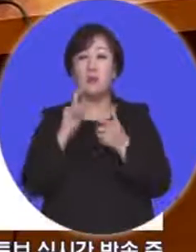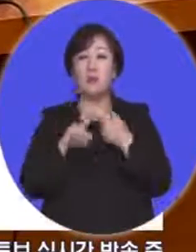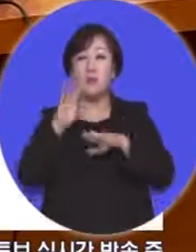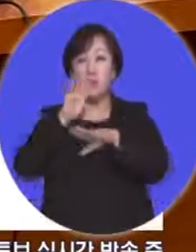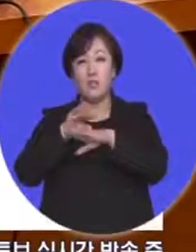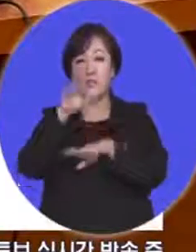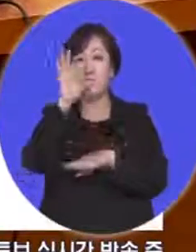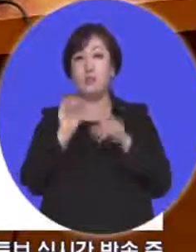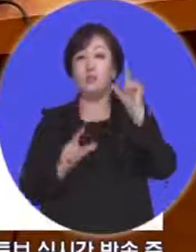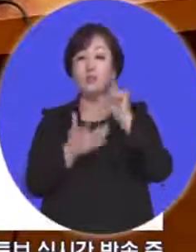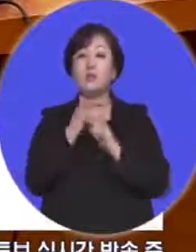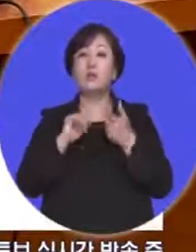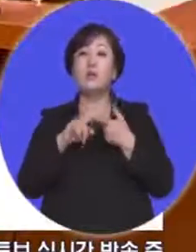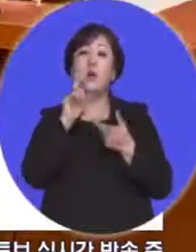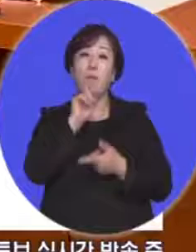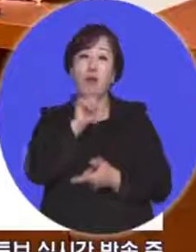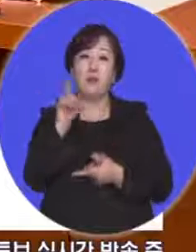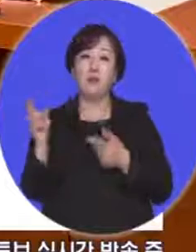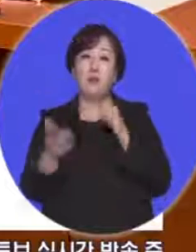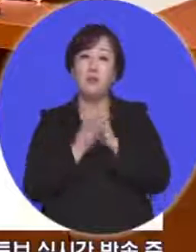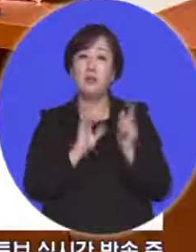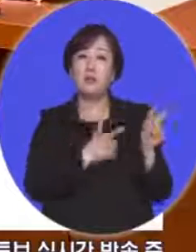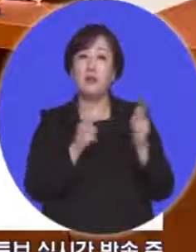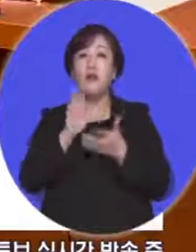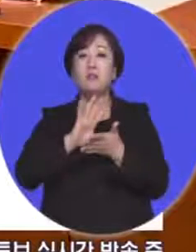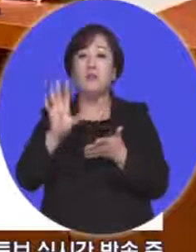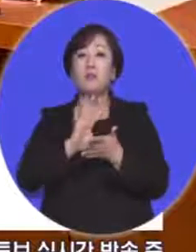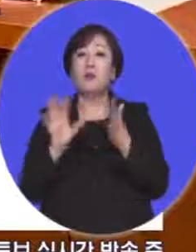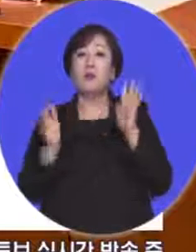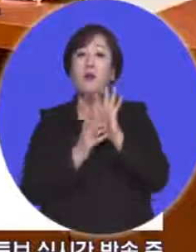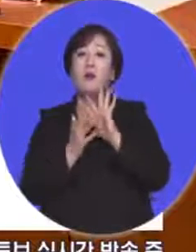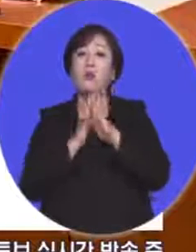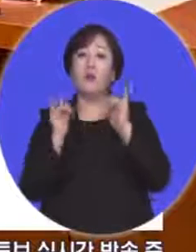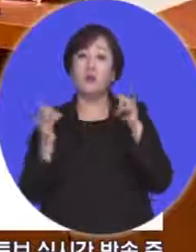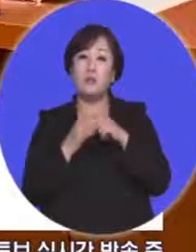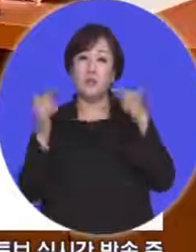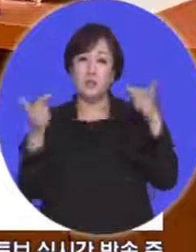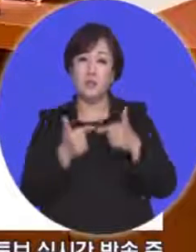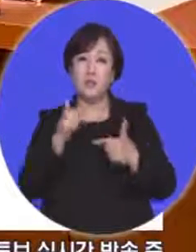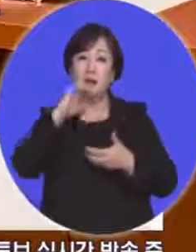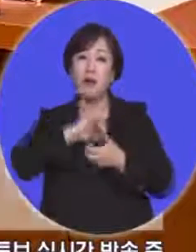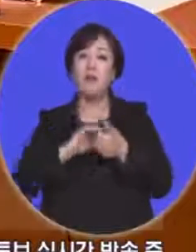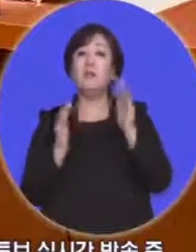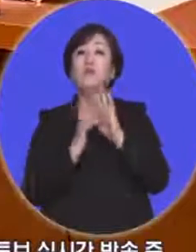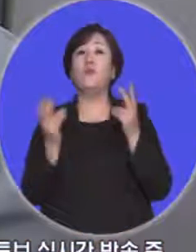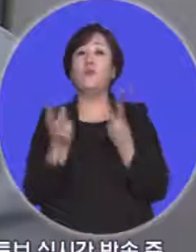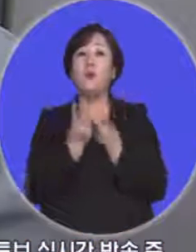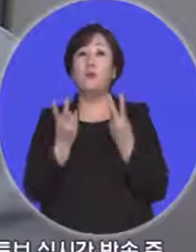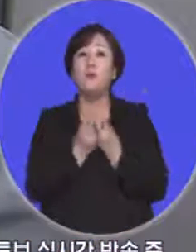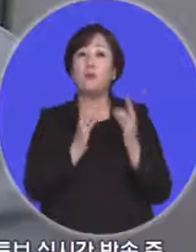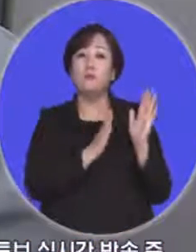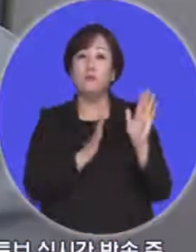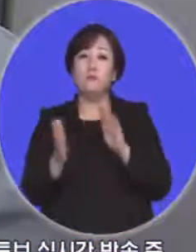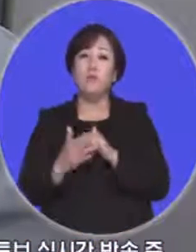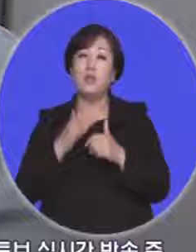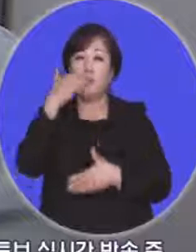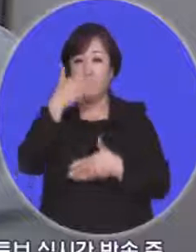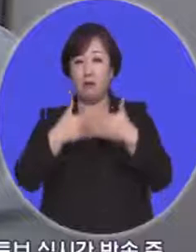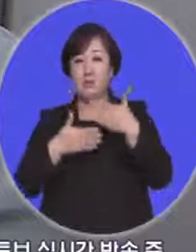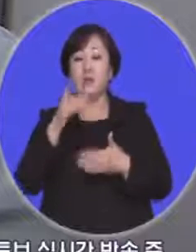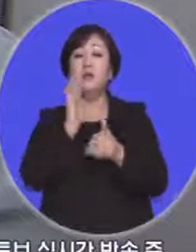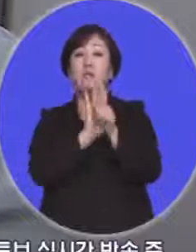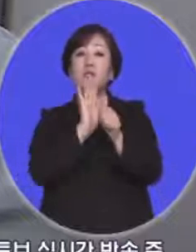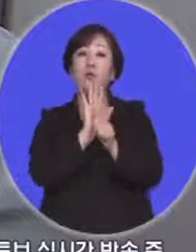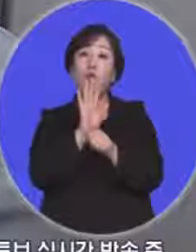등 방역 장비를 보강하고 관람 인원 제한 등 대책 마련에 착수했습니다. 여기에 화상이나 영상 지원